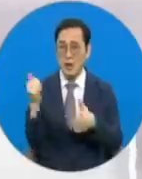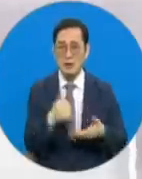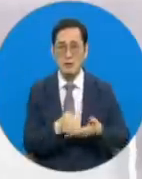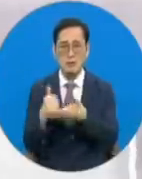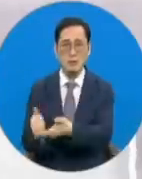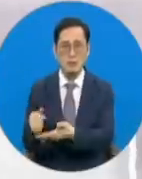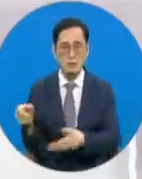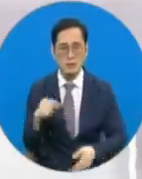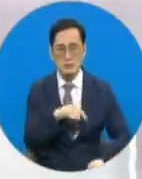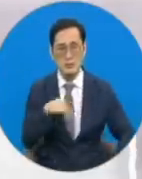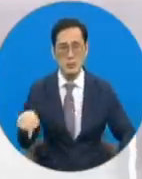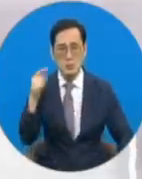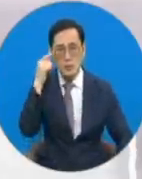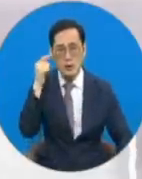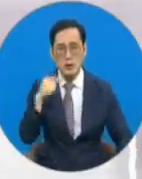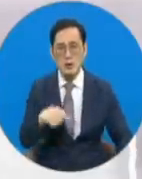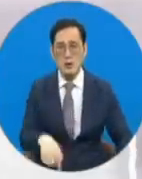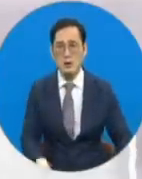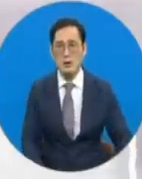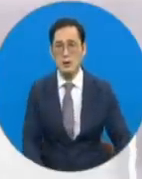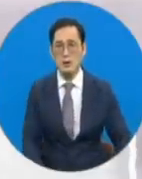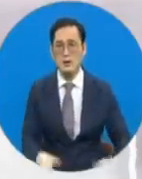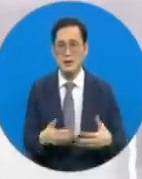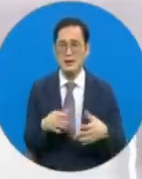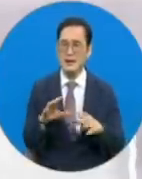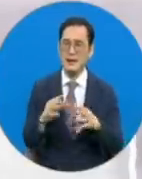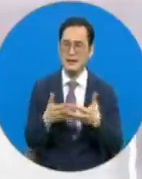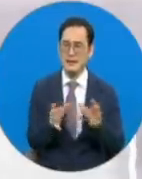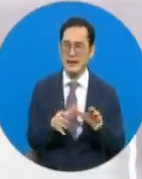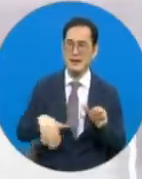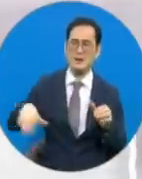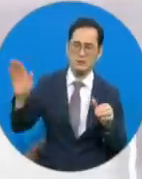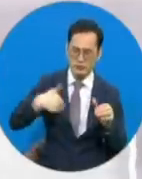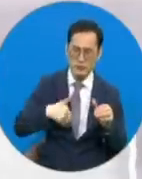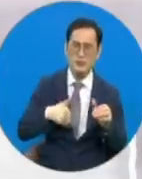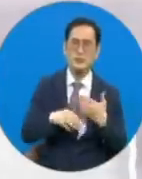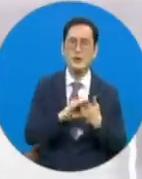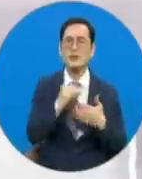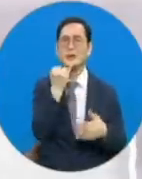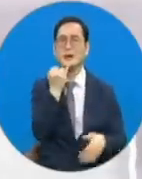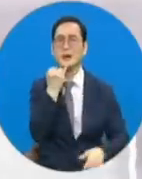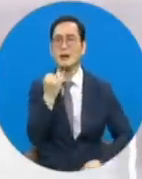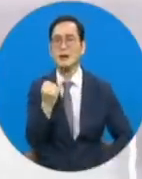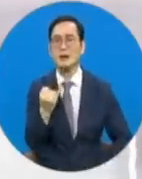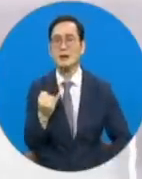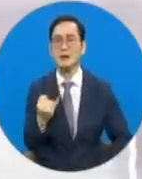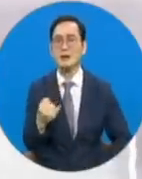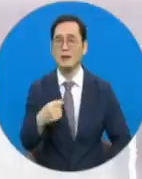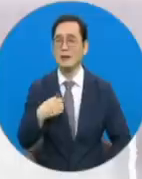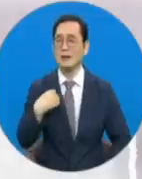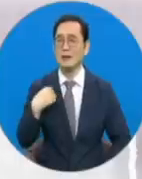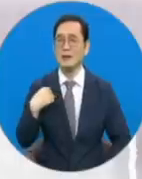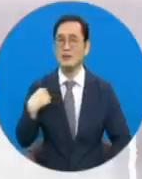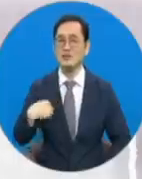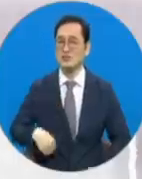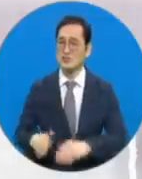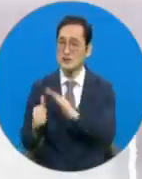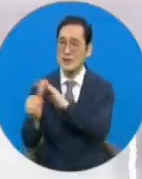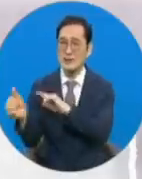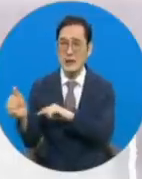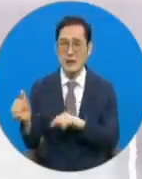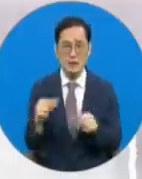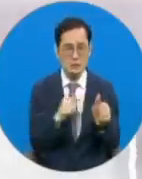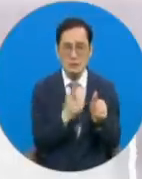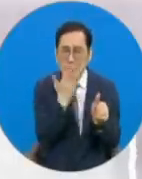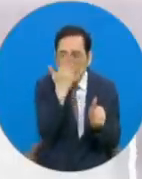만약에 사실 당으로 불렀다고 하면 그건 좀 문제가 덜 하겠죠. 그렇지만 어떤 격시랄지